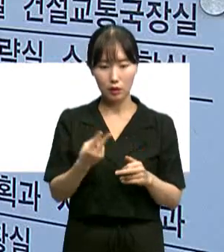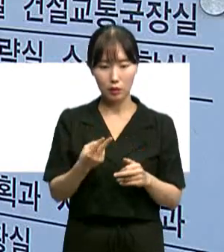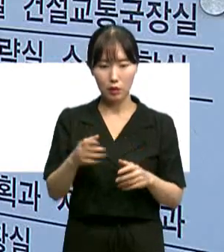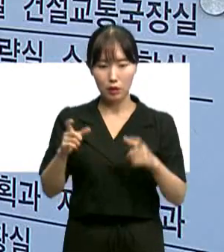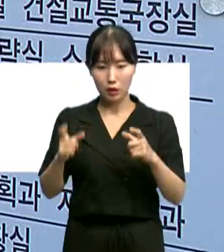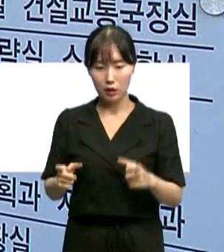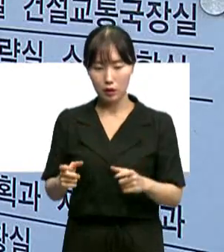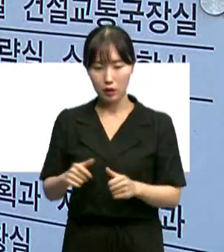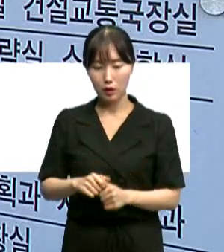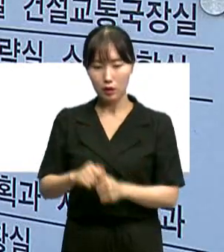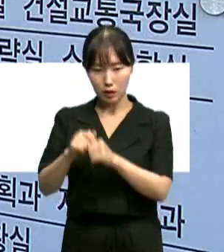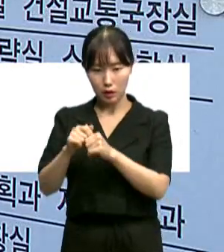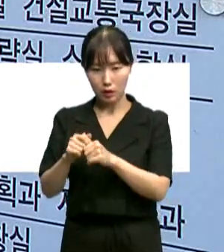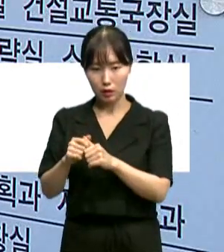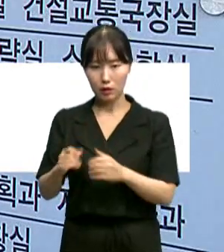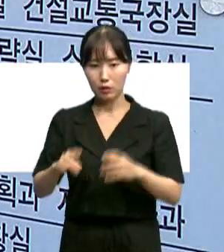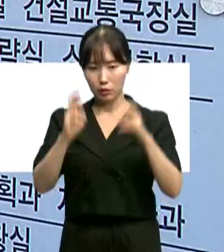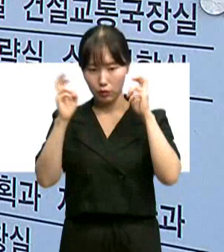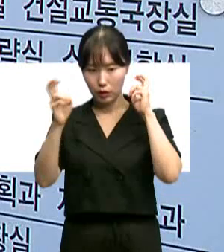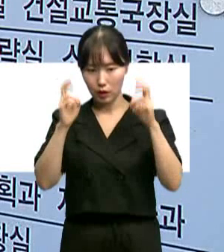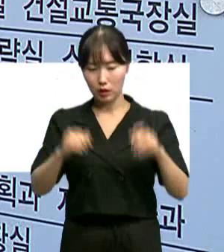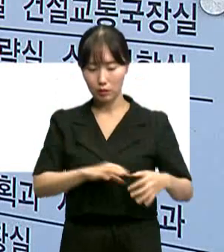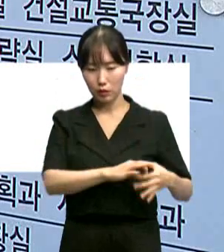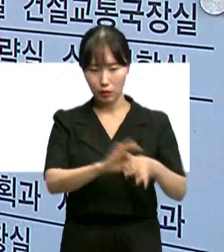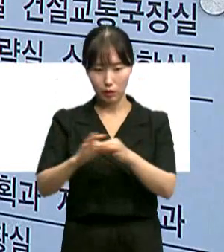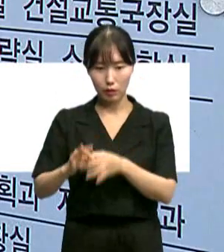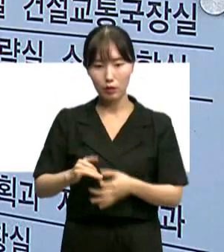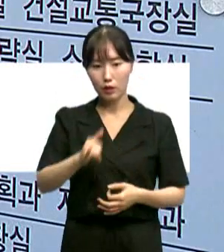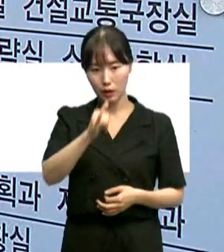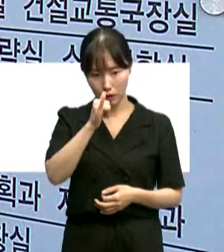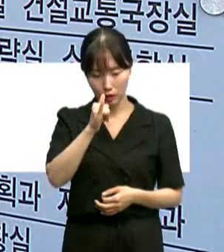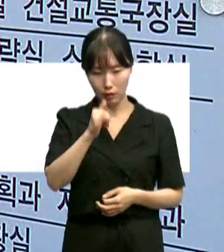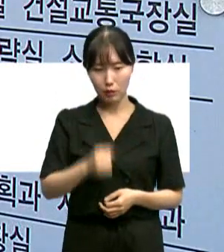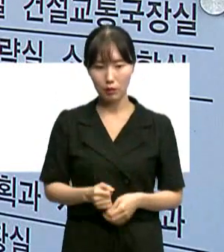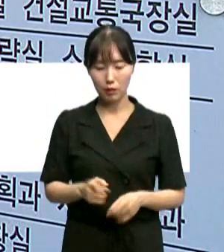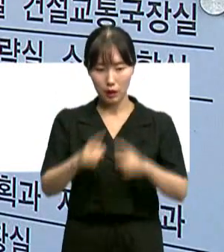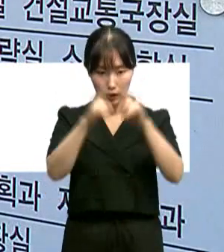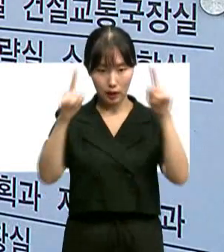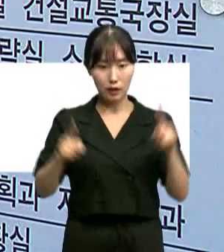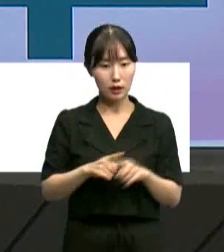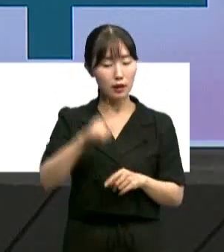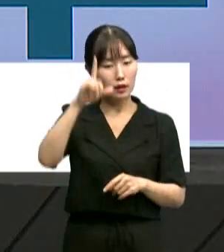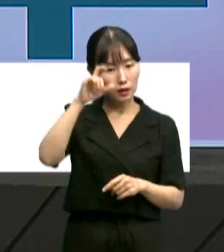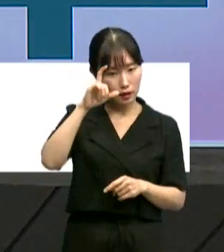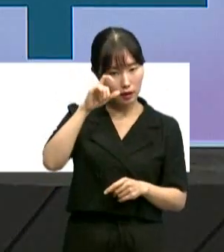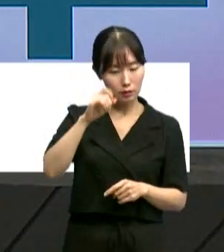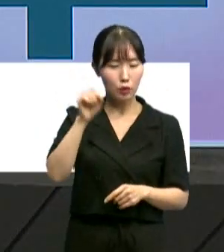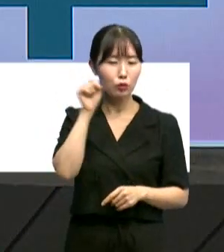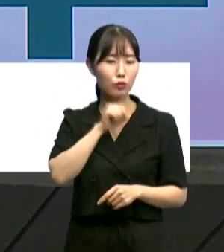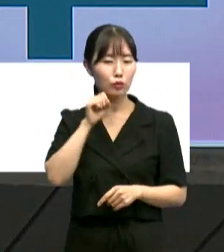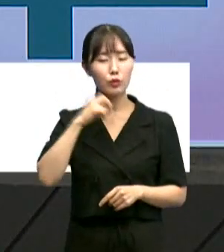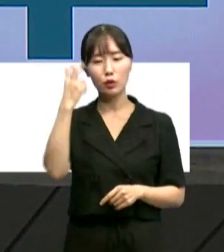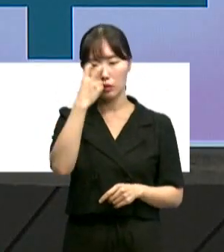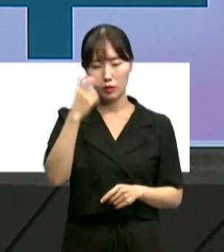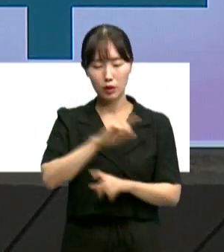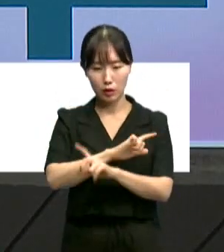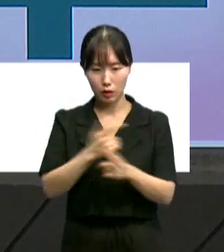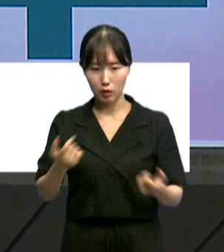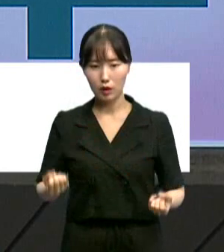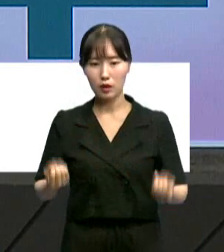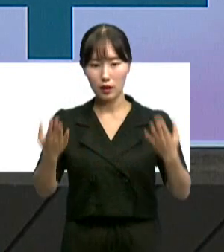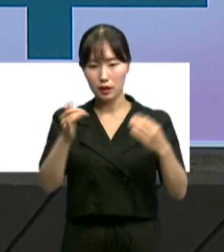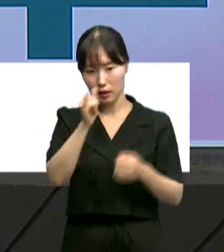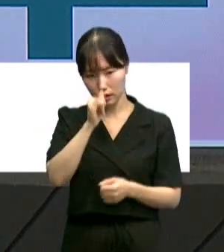하는 구인업체간 연계가 이뤄지며 이력서 증명사진 촬영과 직업 풍미 검사 등 다양한 부대행사가